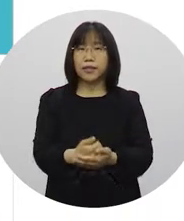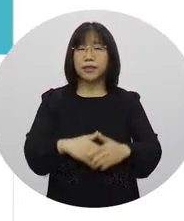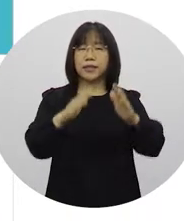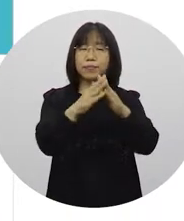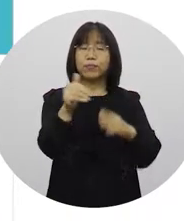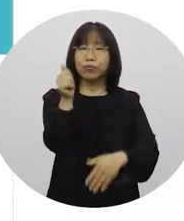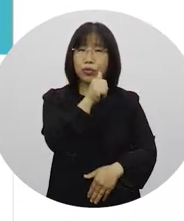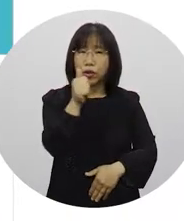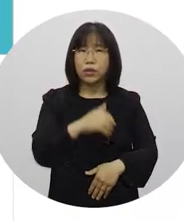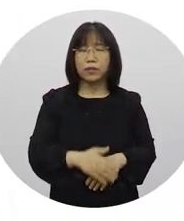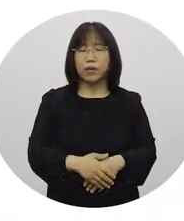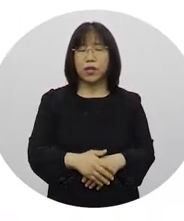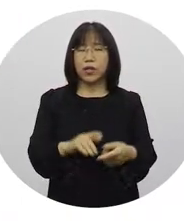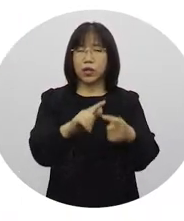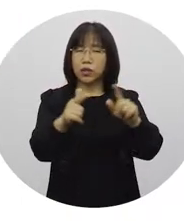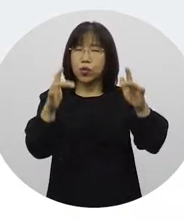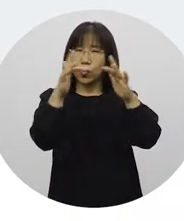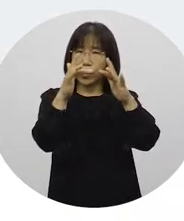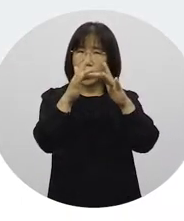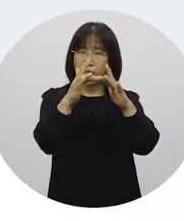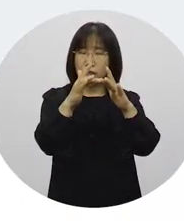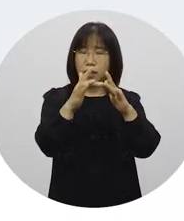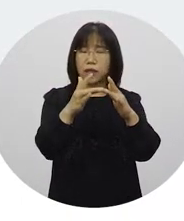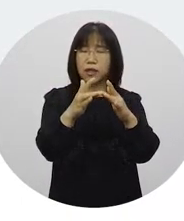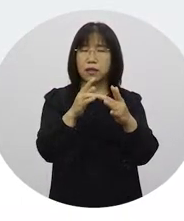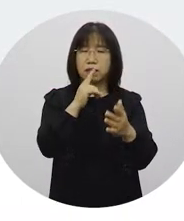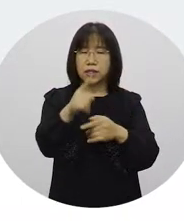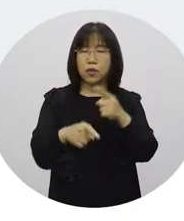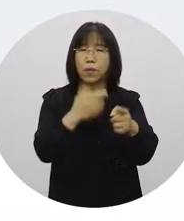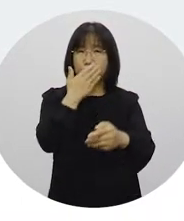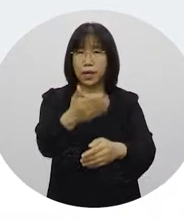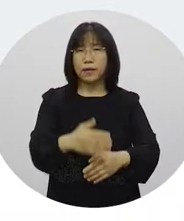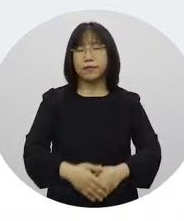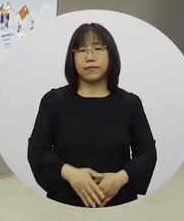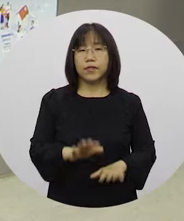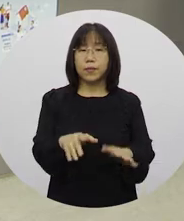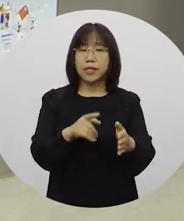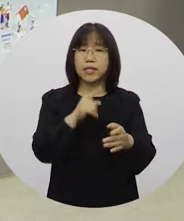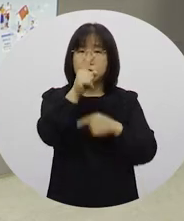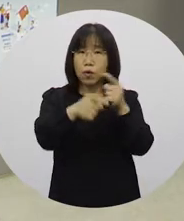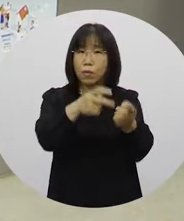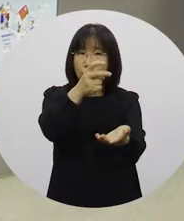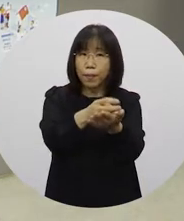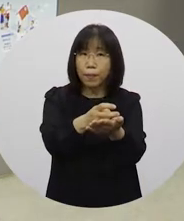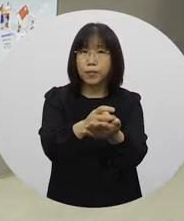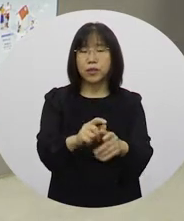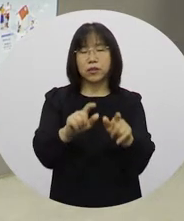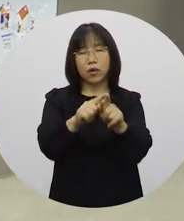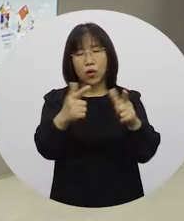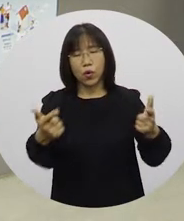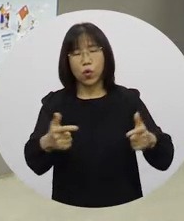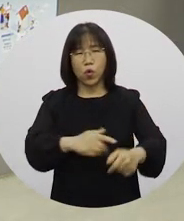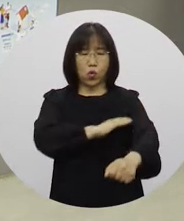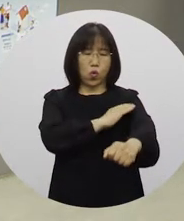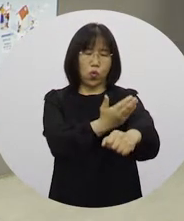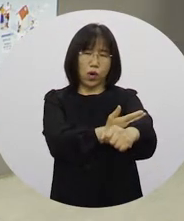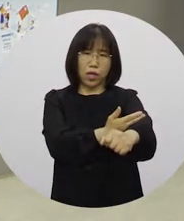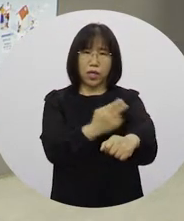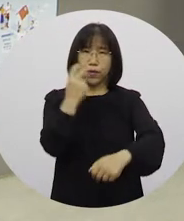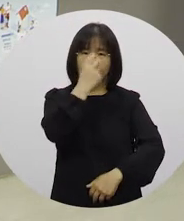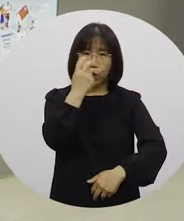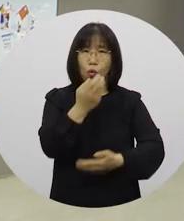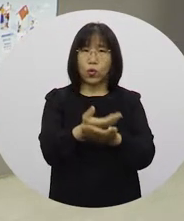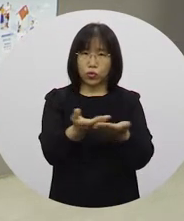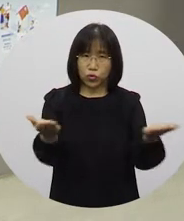부동산거래 관리 시스템 온라인으로도 가능합니다 이번 신고제 실시로 시민 편의 와 함께 임차인의